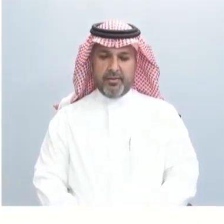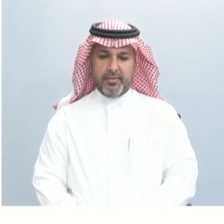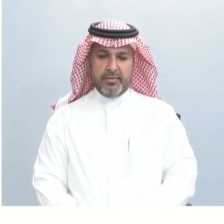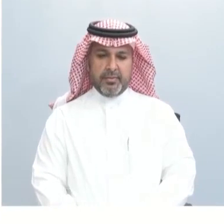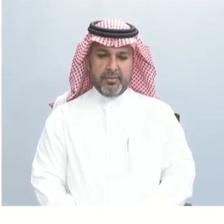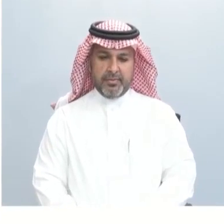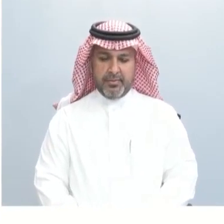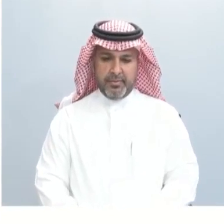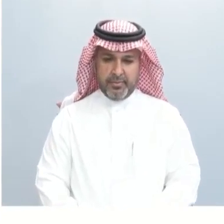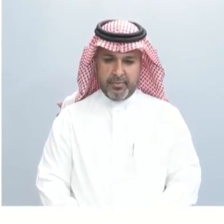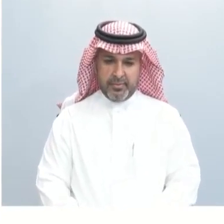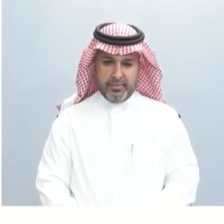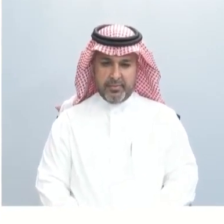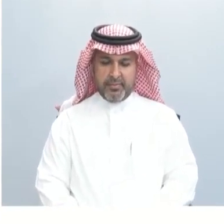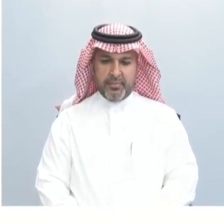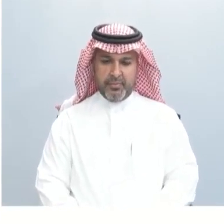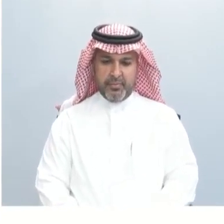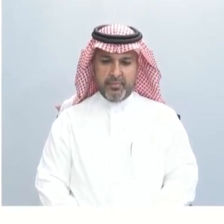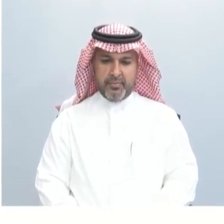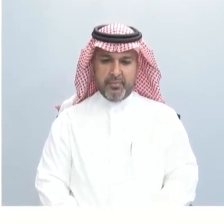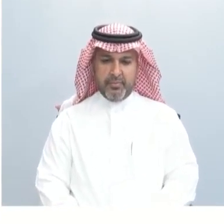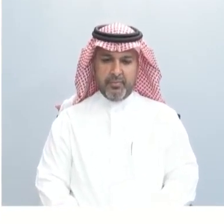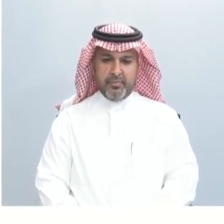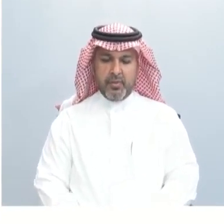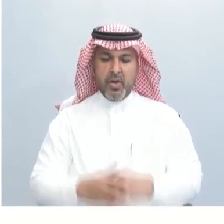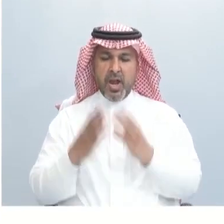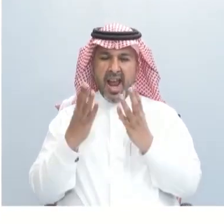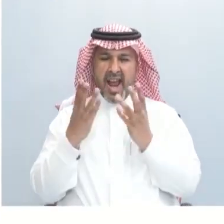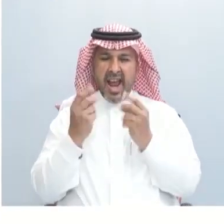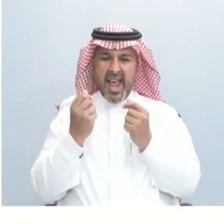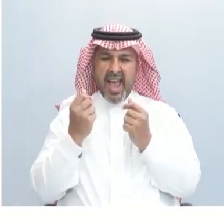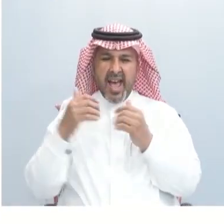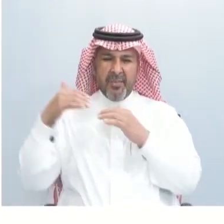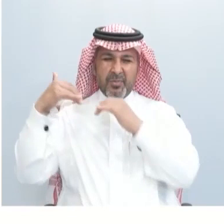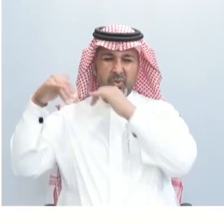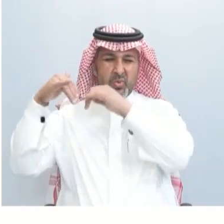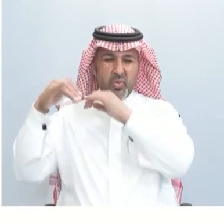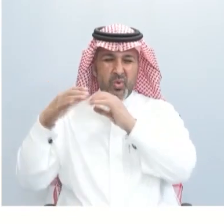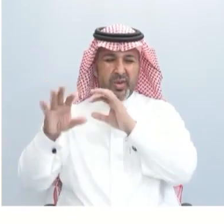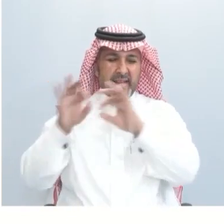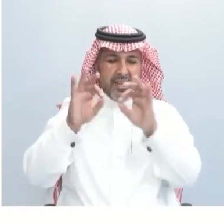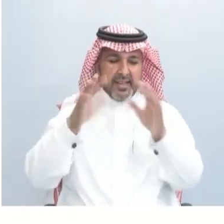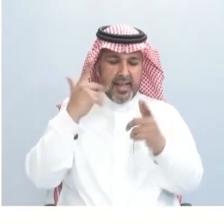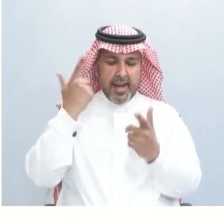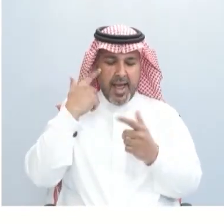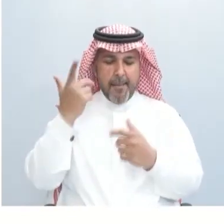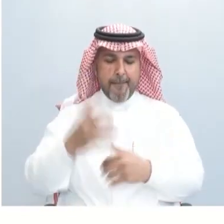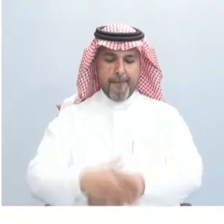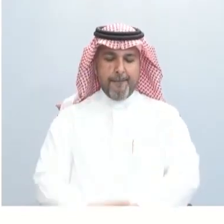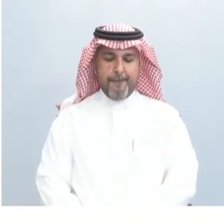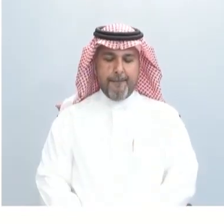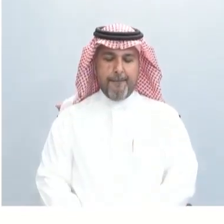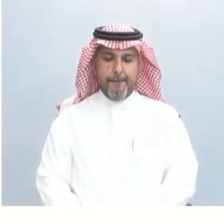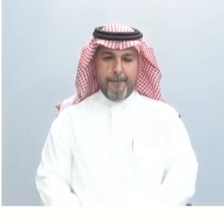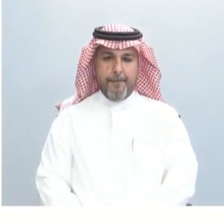يفوز فيها يمر على الخمسه مراحل اوجد عدد الطرق الممكنه لاختيار الجوائز الان كم عدد الجوائز